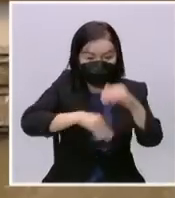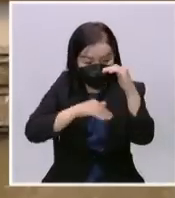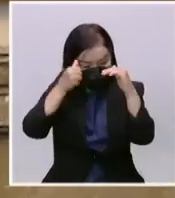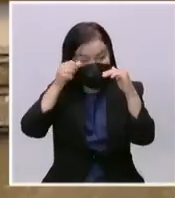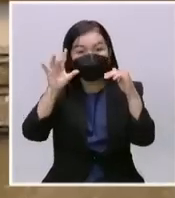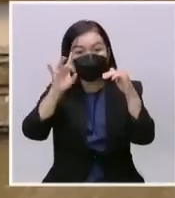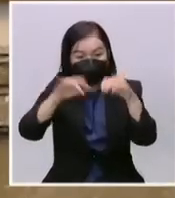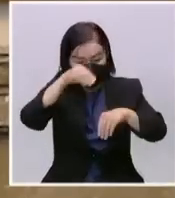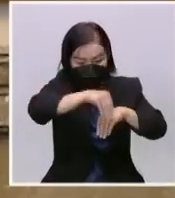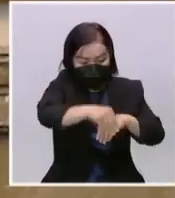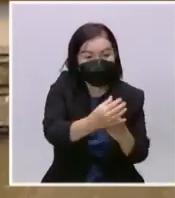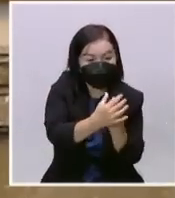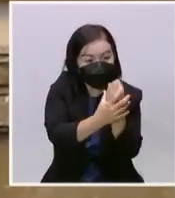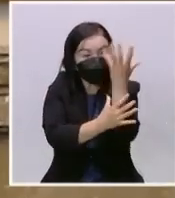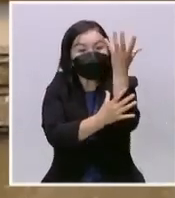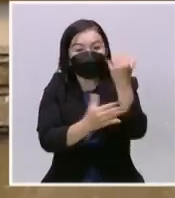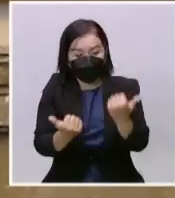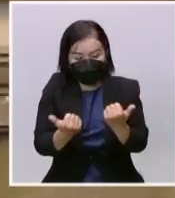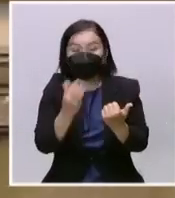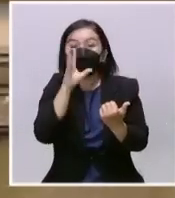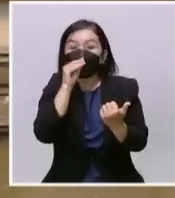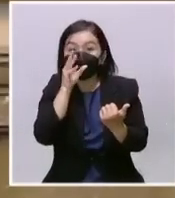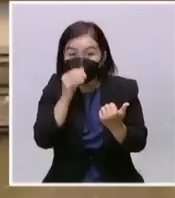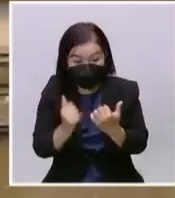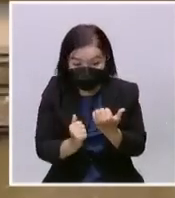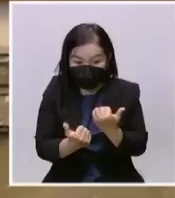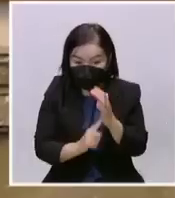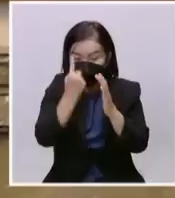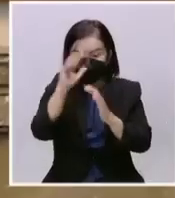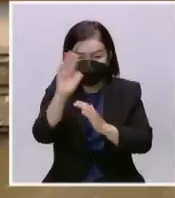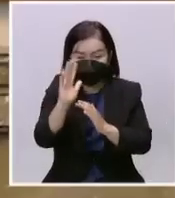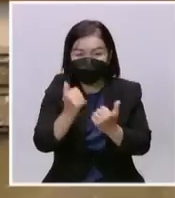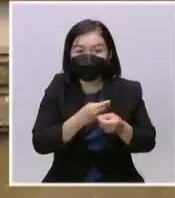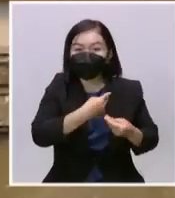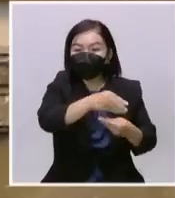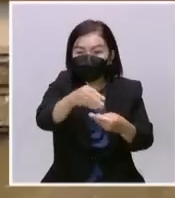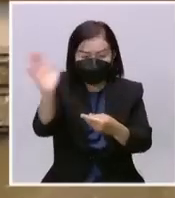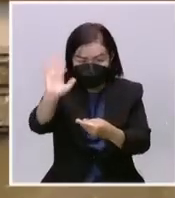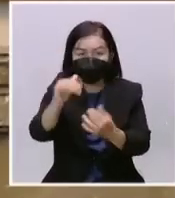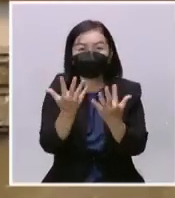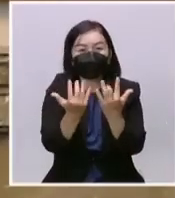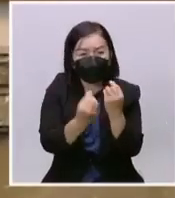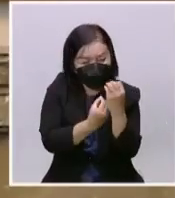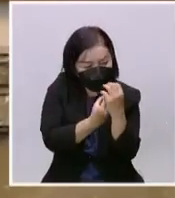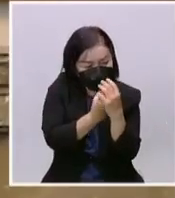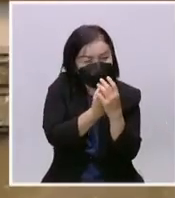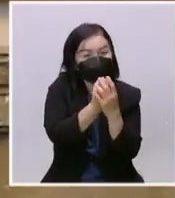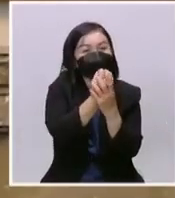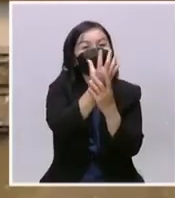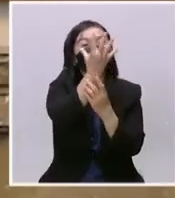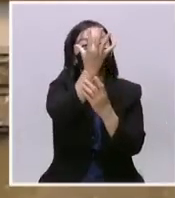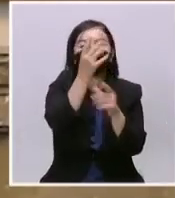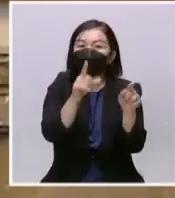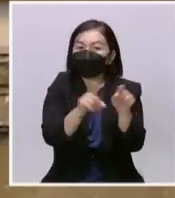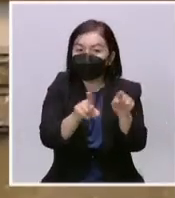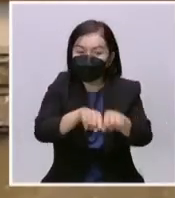เราถึงจะมีเราพูดวันนี้ไม่ใช่มีวันนี้นะครับเราต้องปลูกครับฟ้าทลายโจ